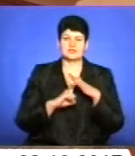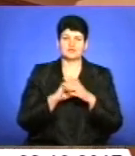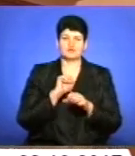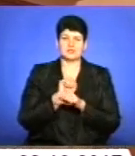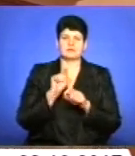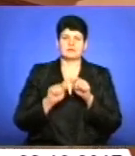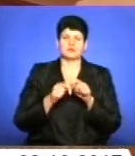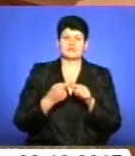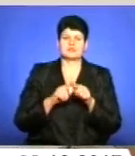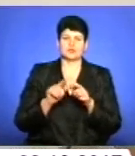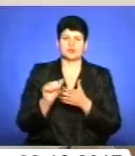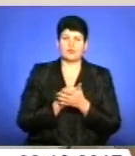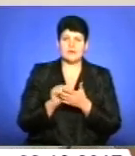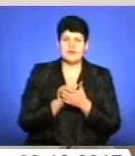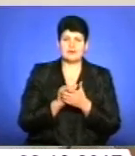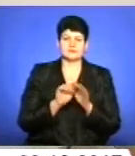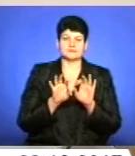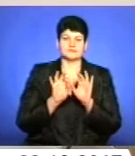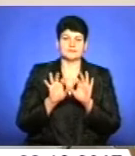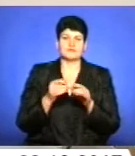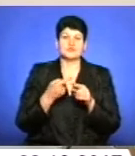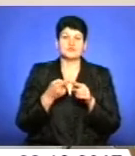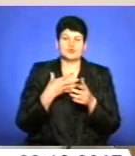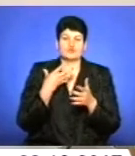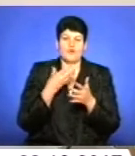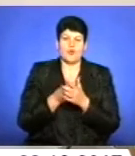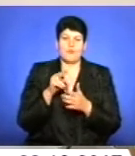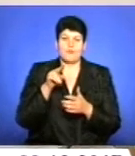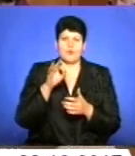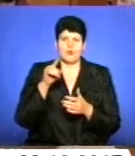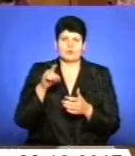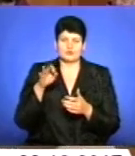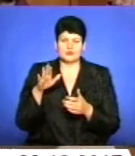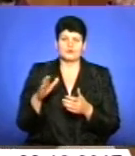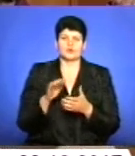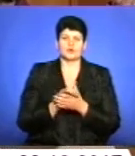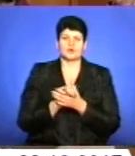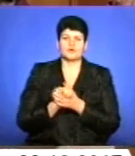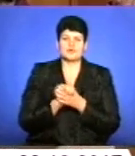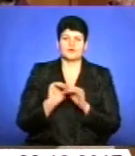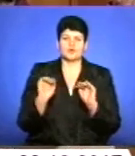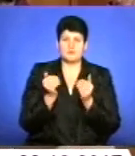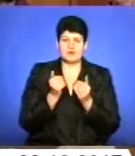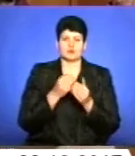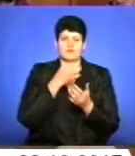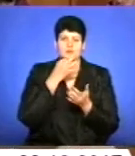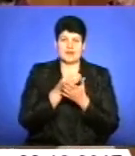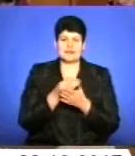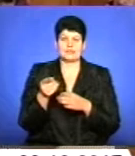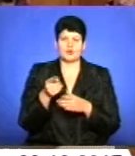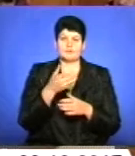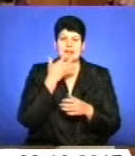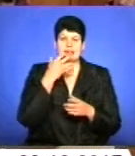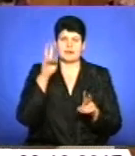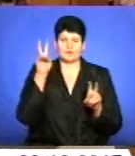цих документів. Проте від коментарів щодо свого позову представники товариства з обмеженою відповідальністю «Тернопільтепло» відмовилися. Управління